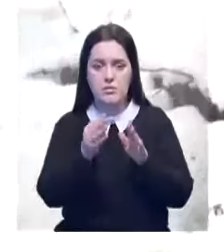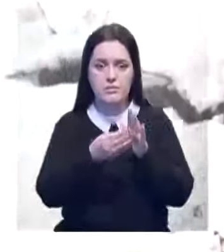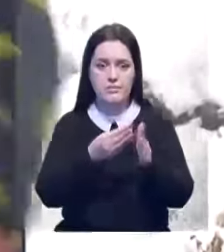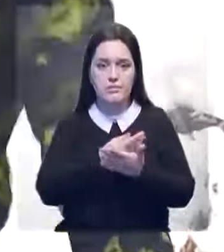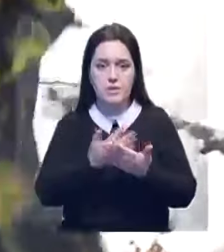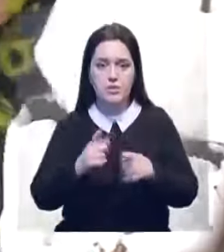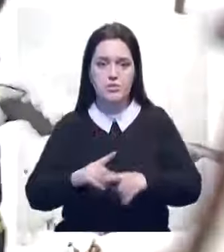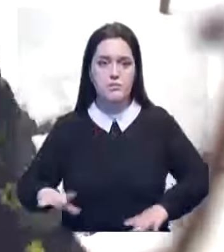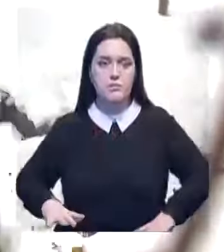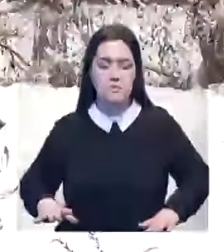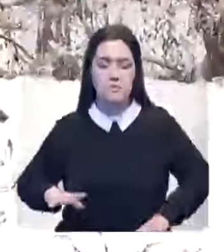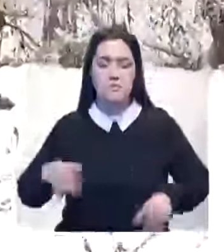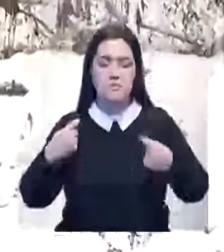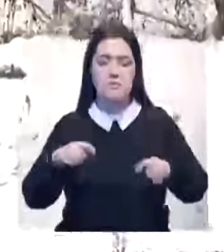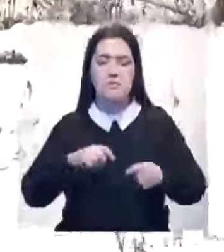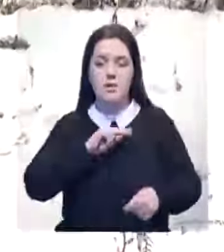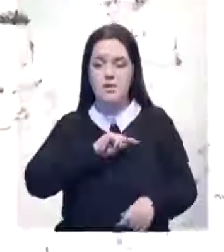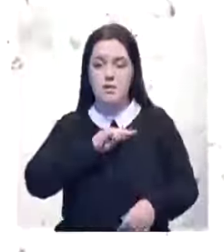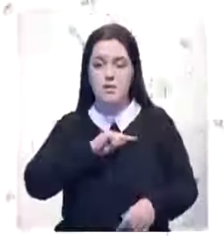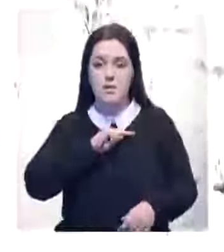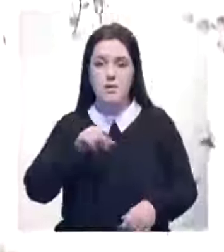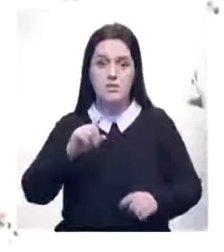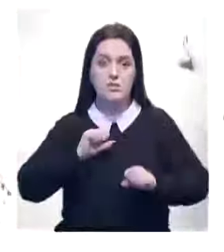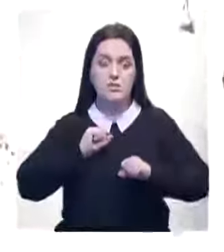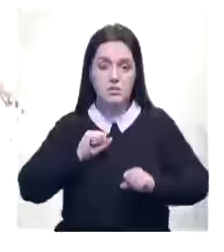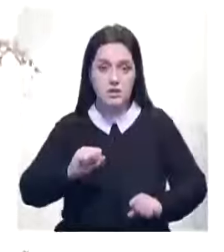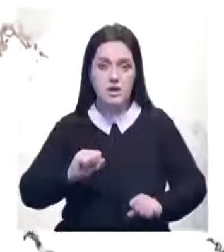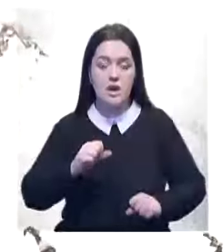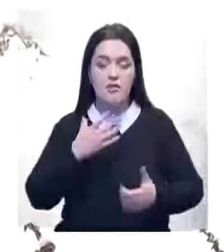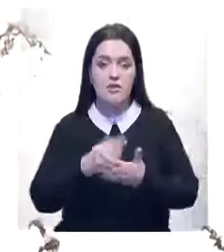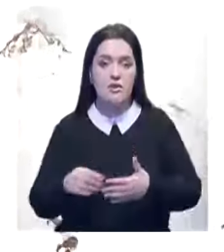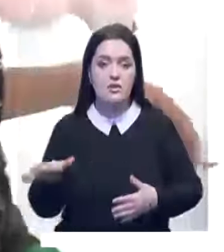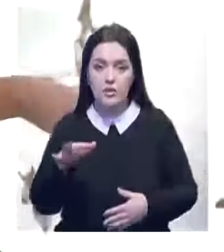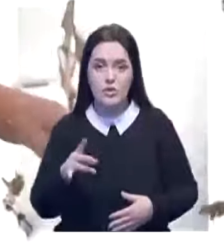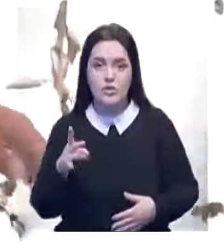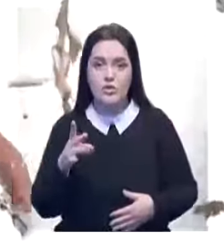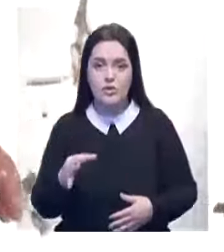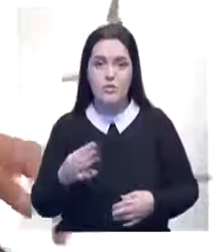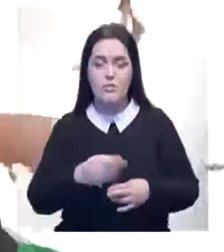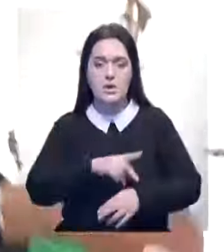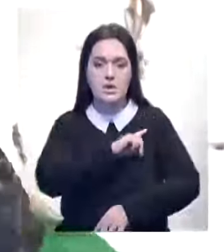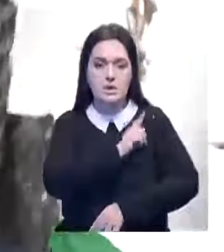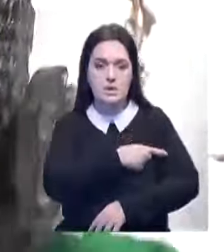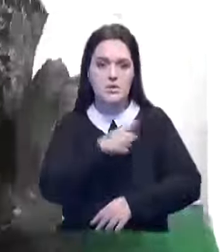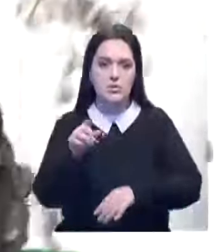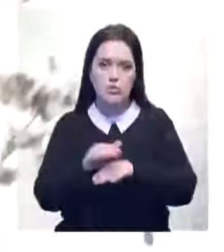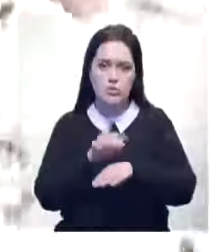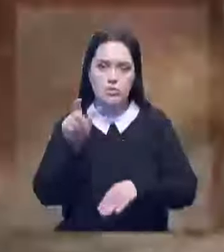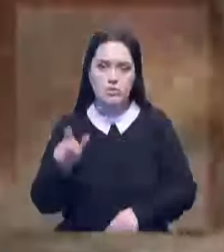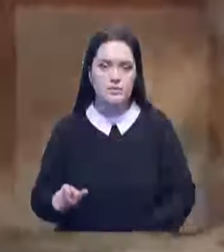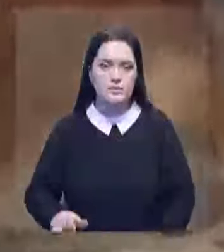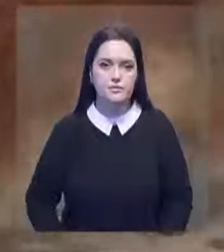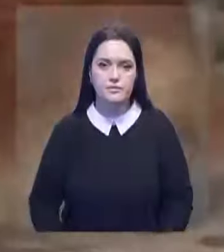также на рынке. После этой истории Марина стала не только героиней своего района, но и символом силы и человечности.